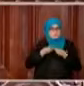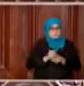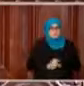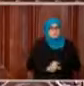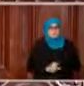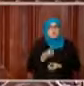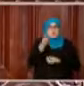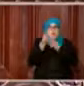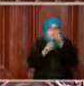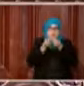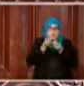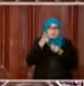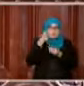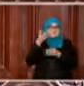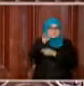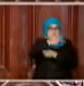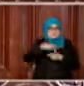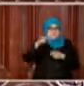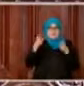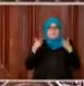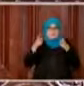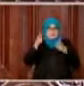أراد تشويه الفحوى والمضمون.